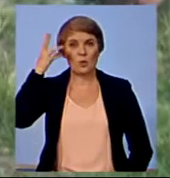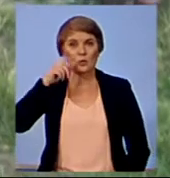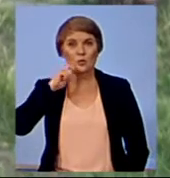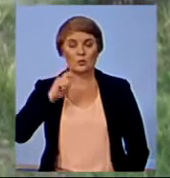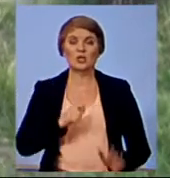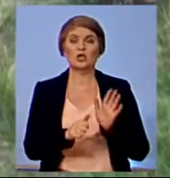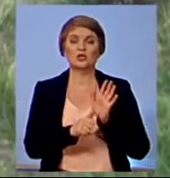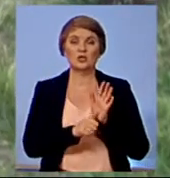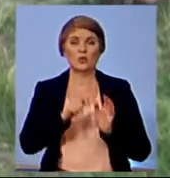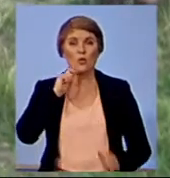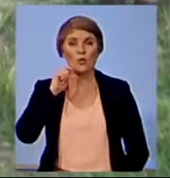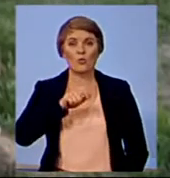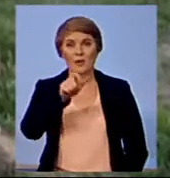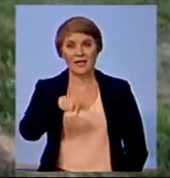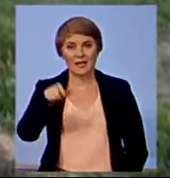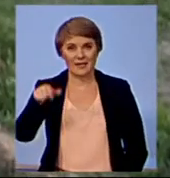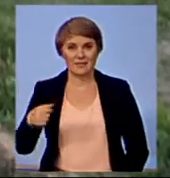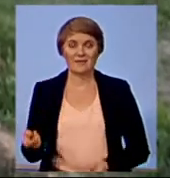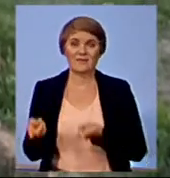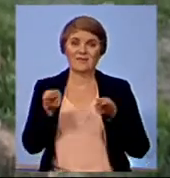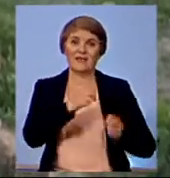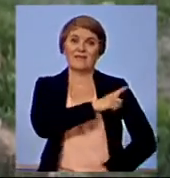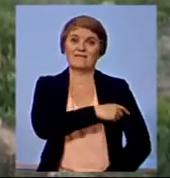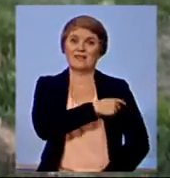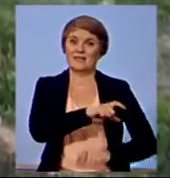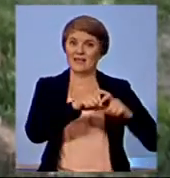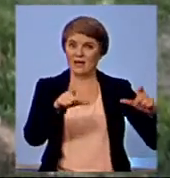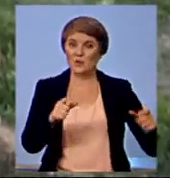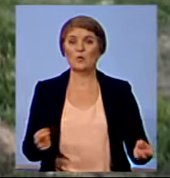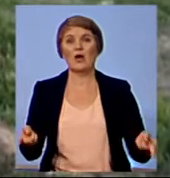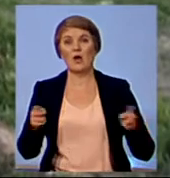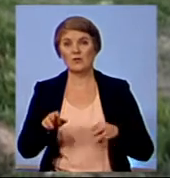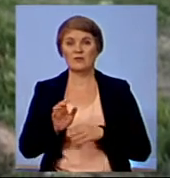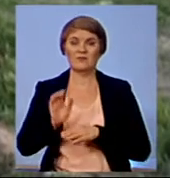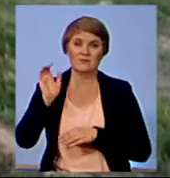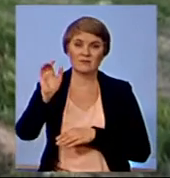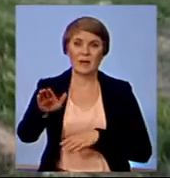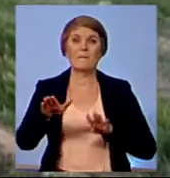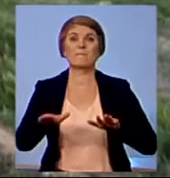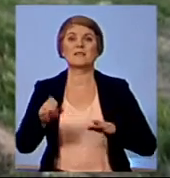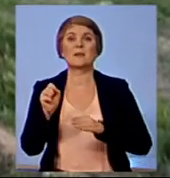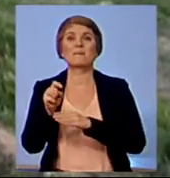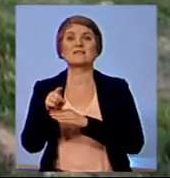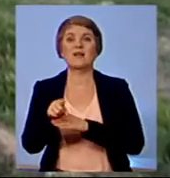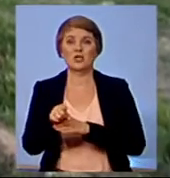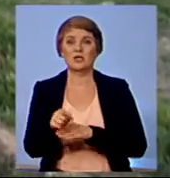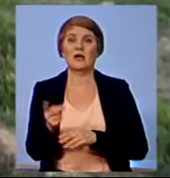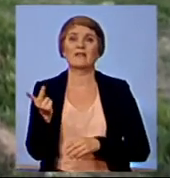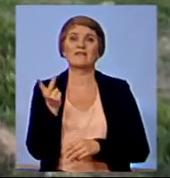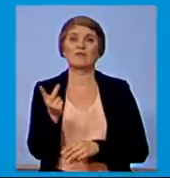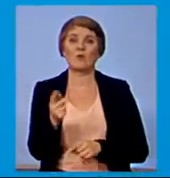6 українців відвезли до лікарні. Решту доправили до місця призначення 2 іншими автобусами.